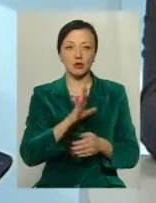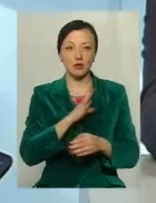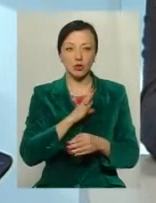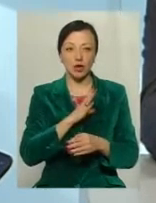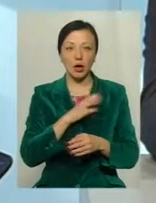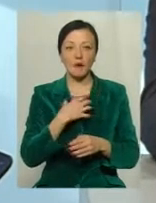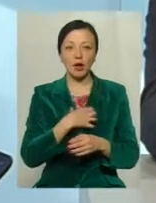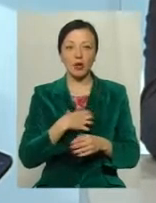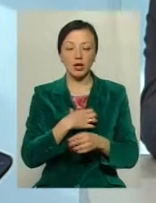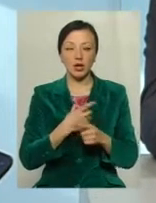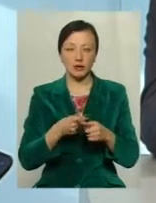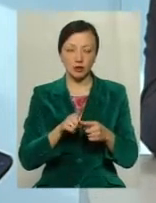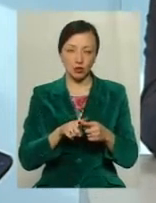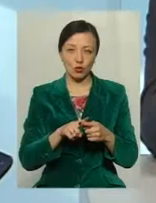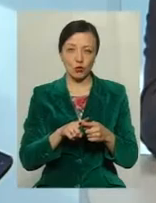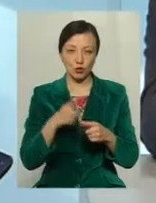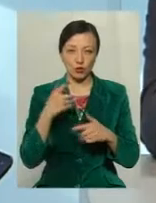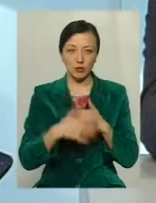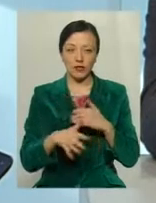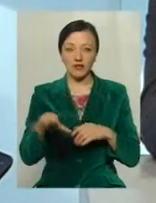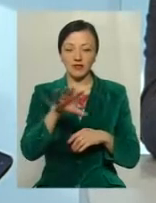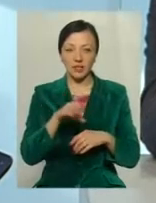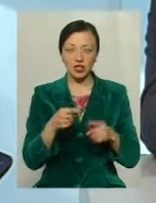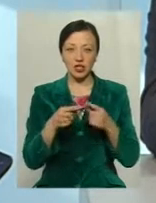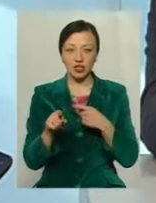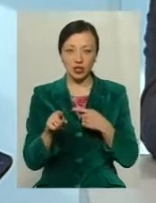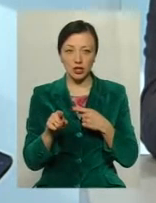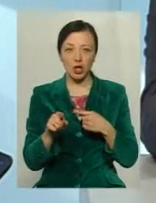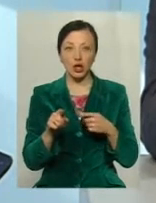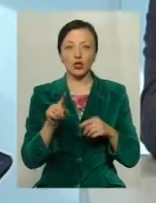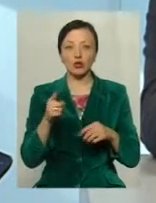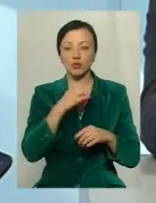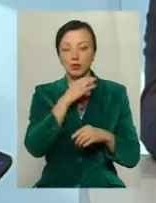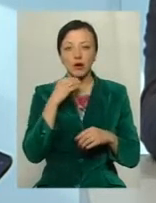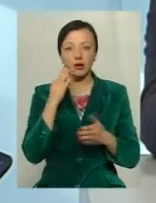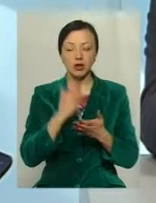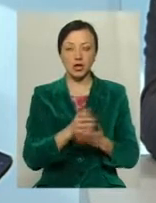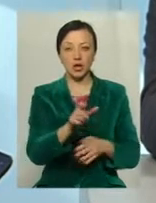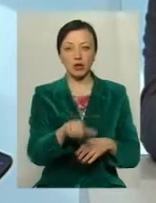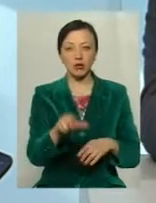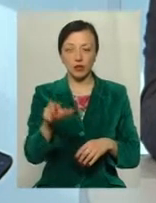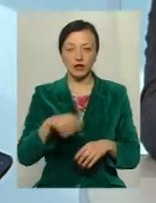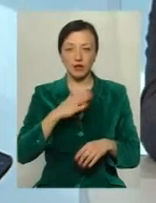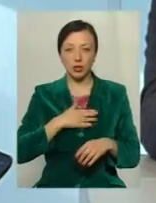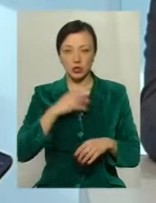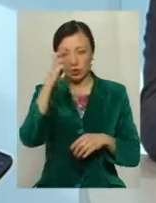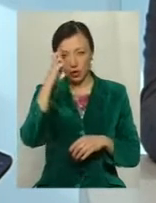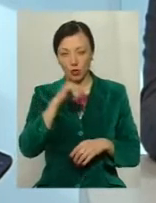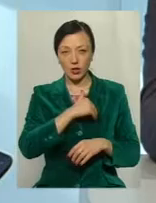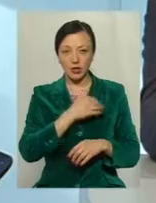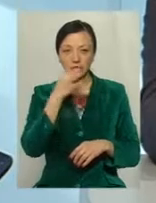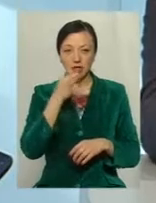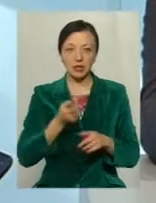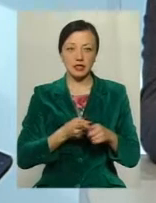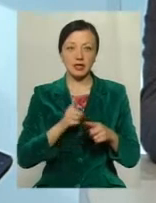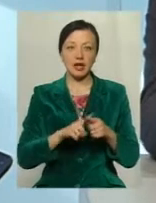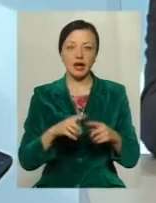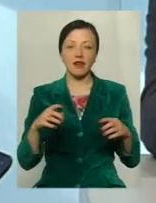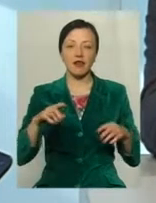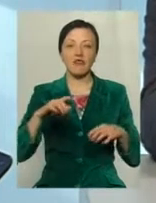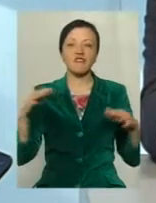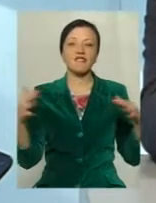щоб подивитися питання, а як виконується закон, який є, як виконується допомога. Безумовно, у нас є можливість і допомогти питання з житлом, і